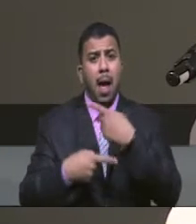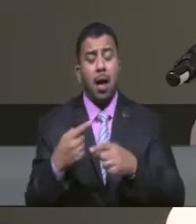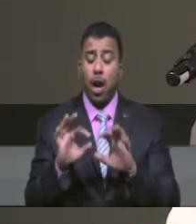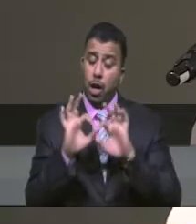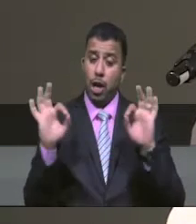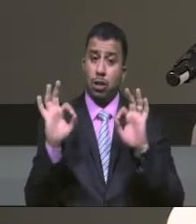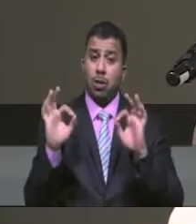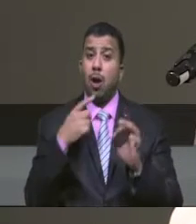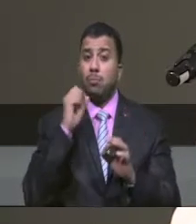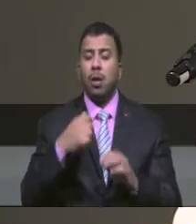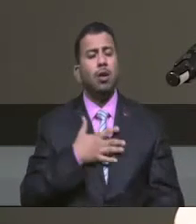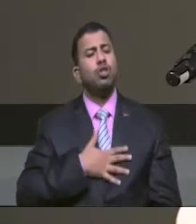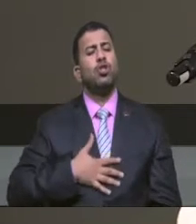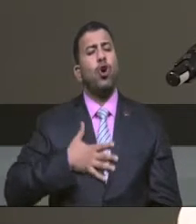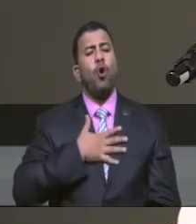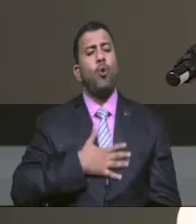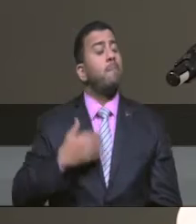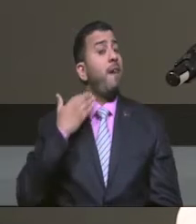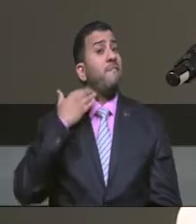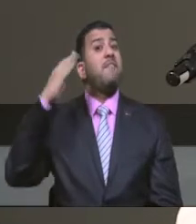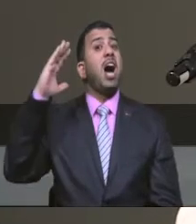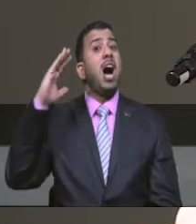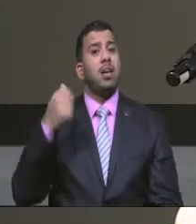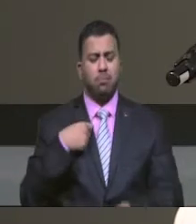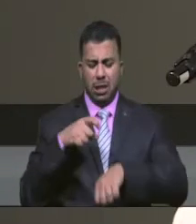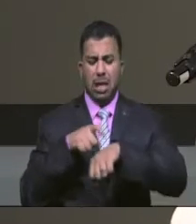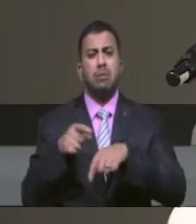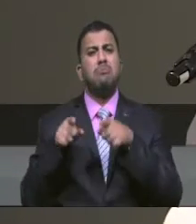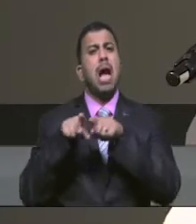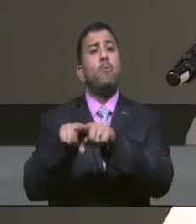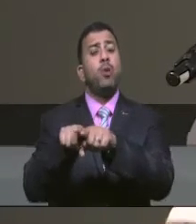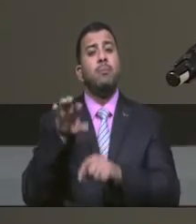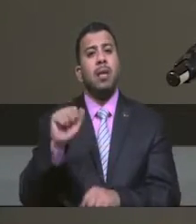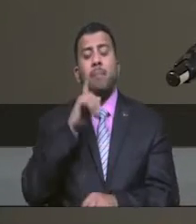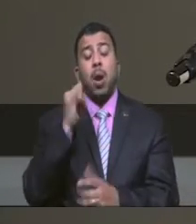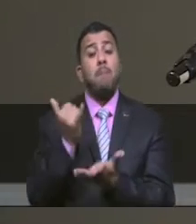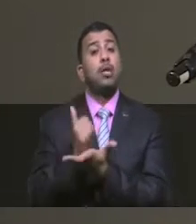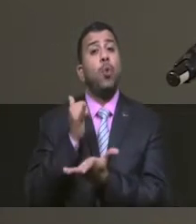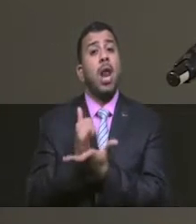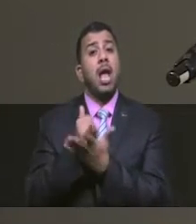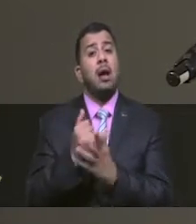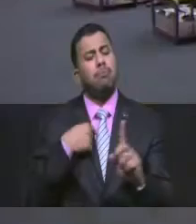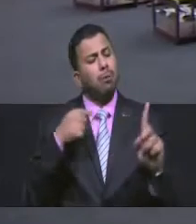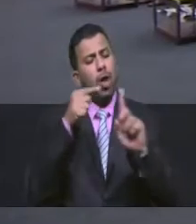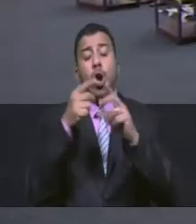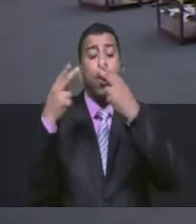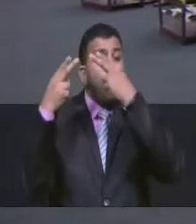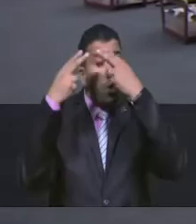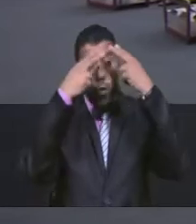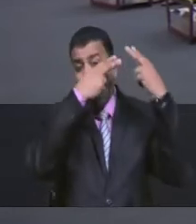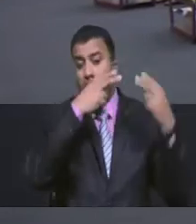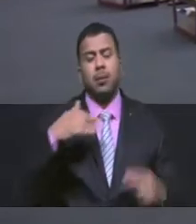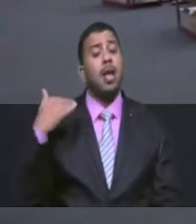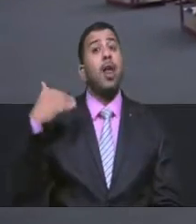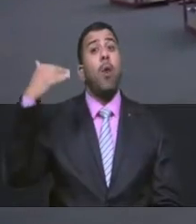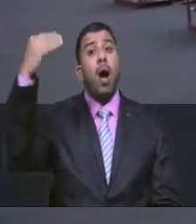نتائج تدعونا للشعور بالفخر بالتزامن مع المزيد من المسؤولية للوصول بالرؤى